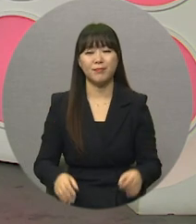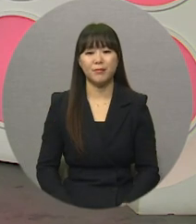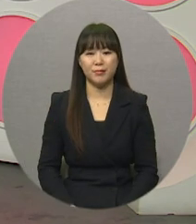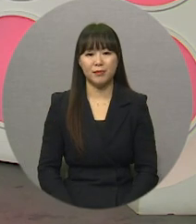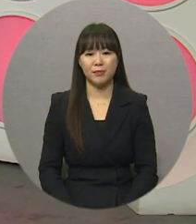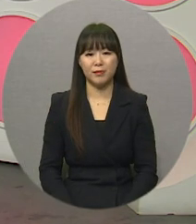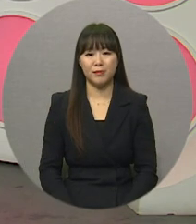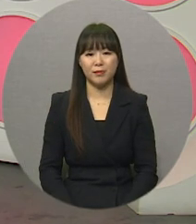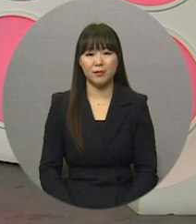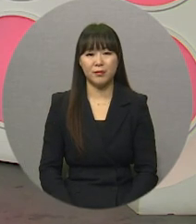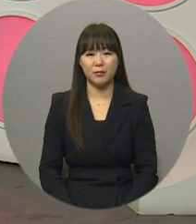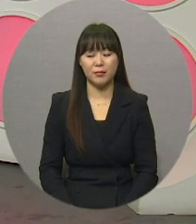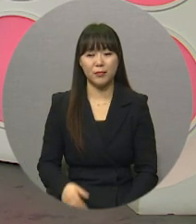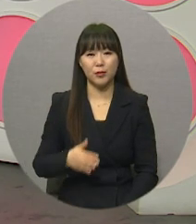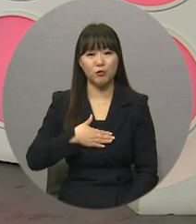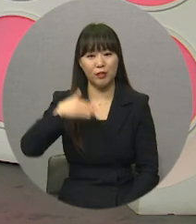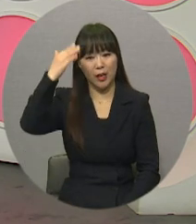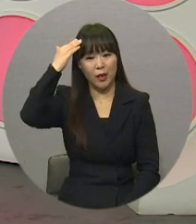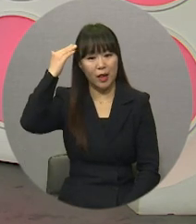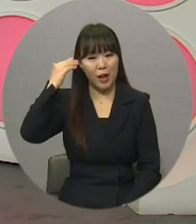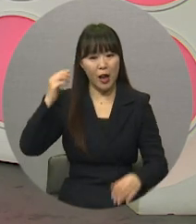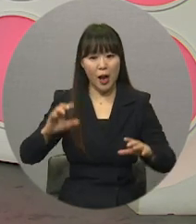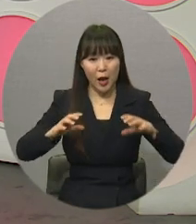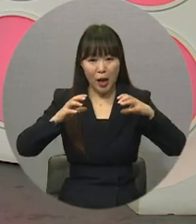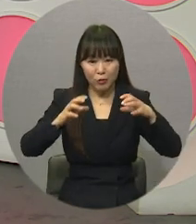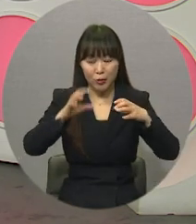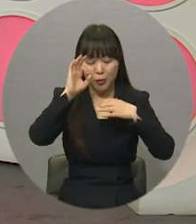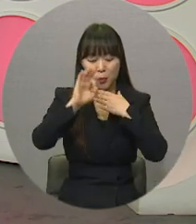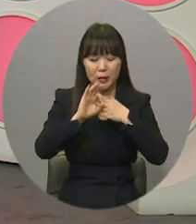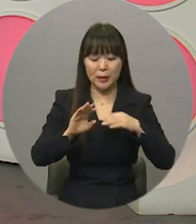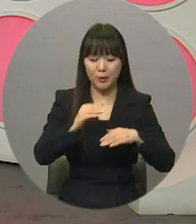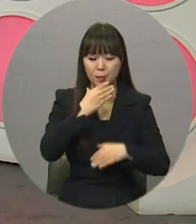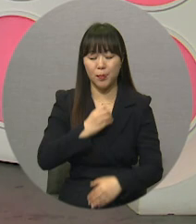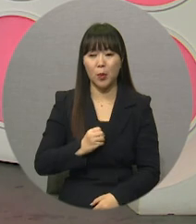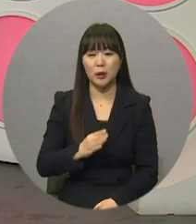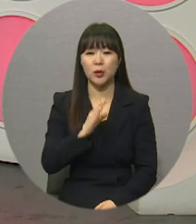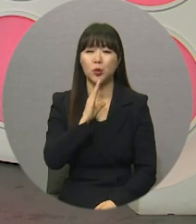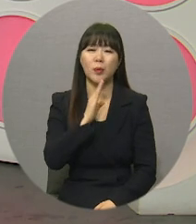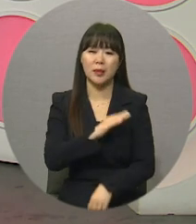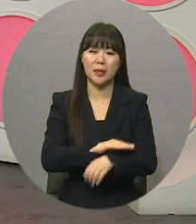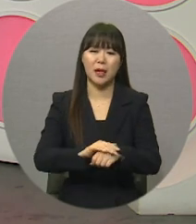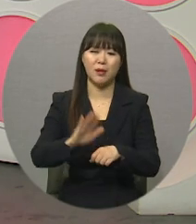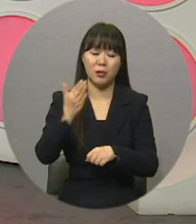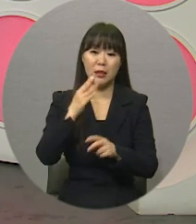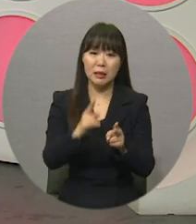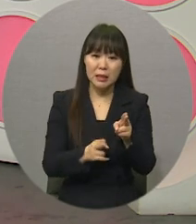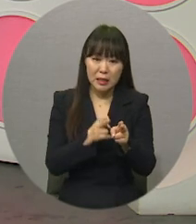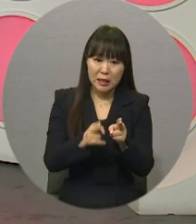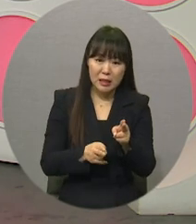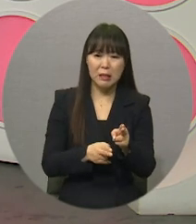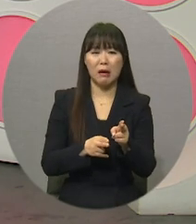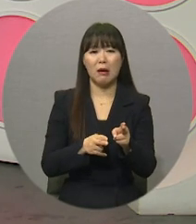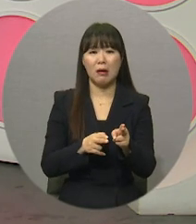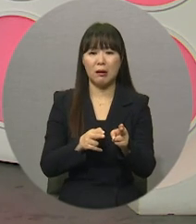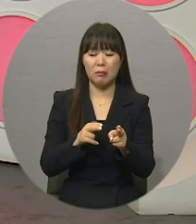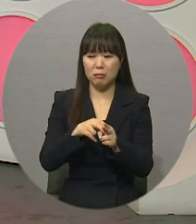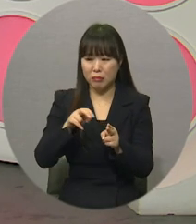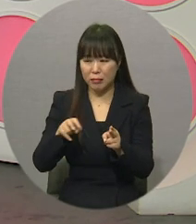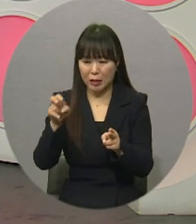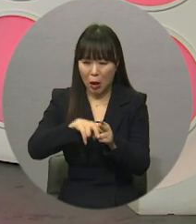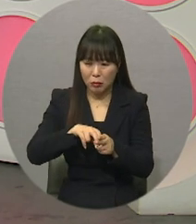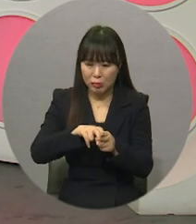이제 그 우리나라도 진짜 복지가 너무 잘돼 있어요. 어머니, 이제 기차 타고 걸어오고 하지